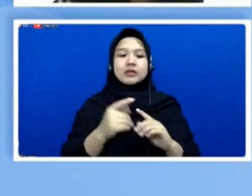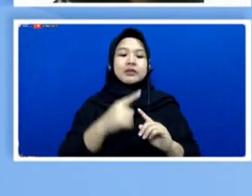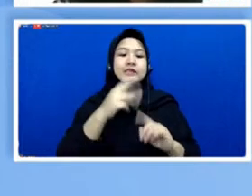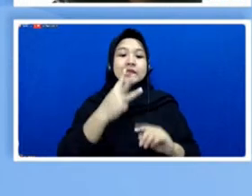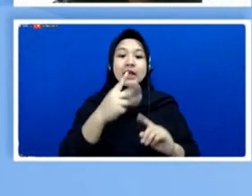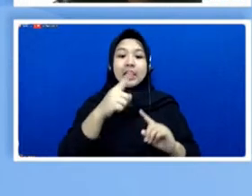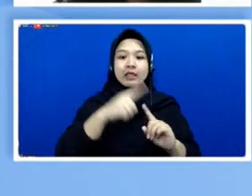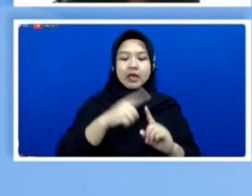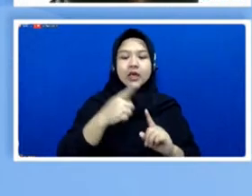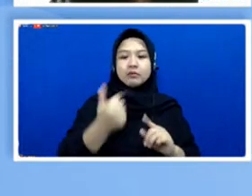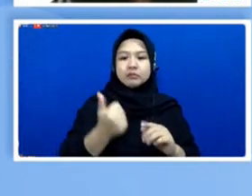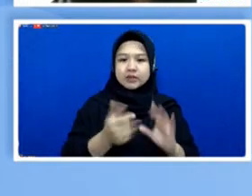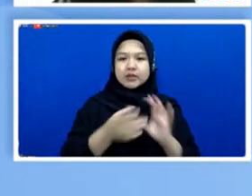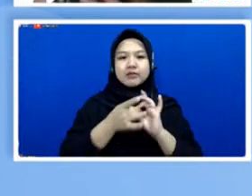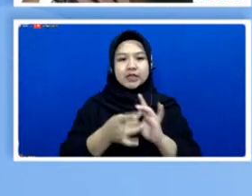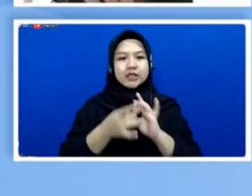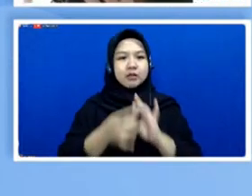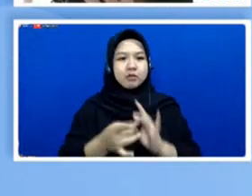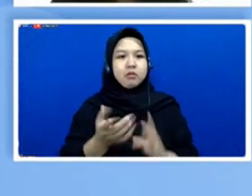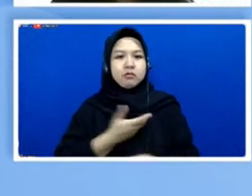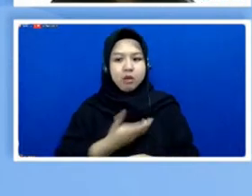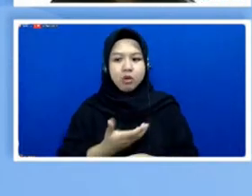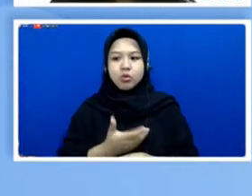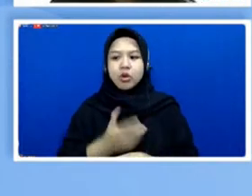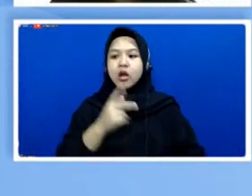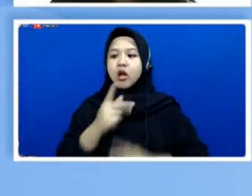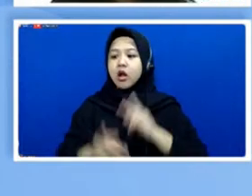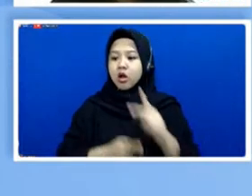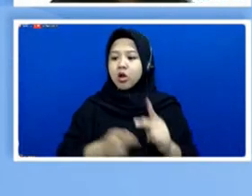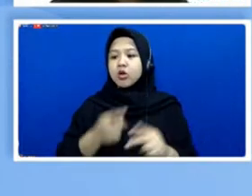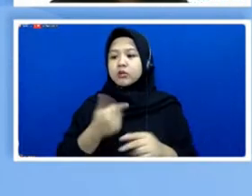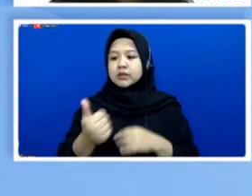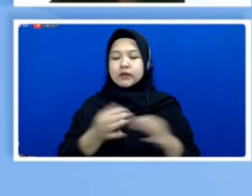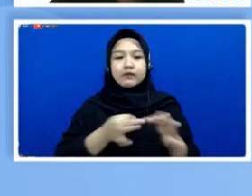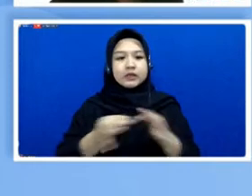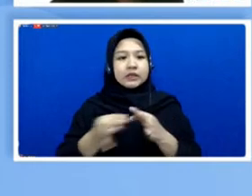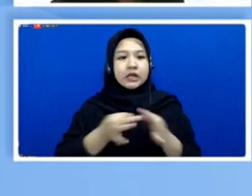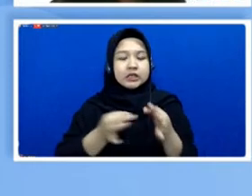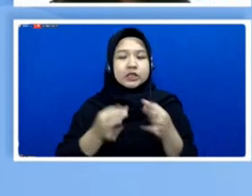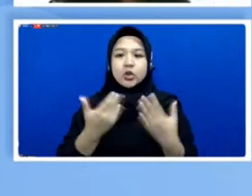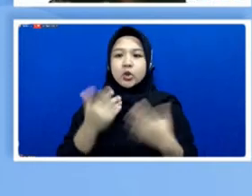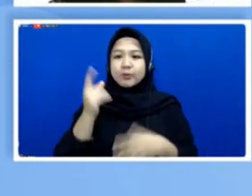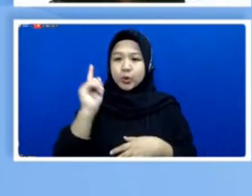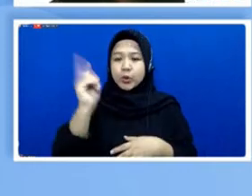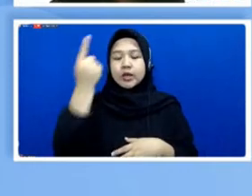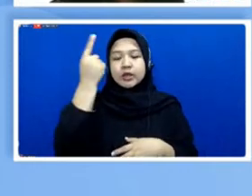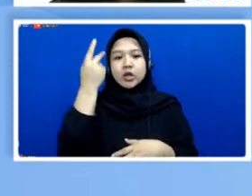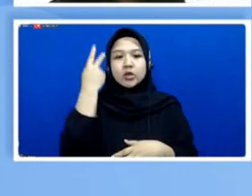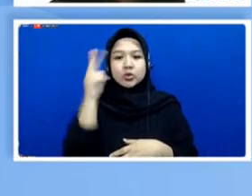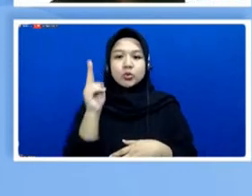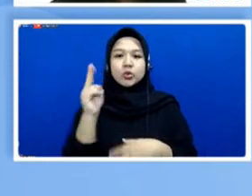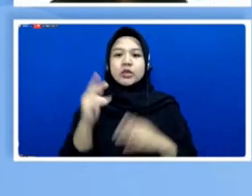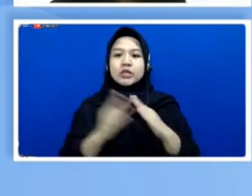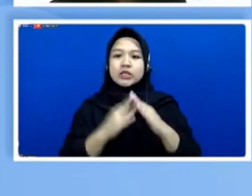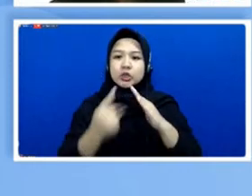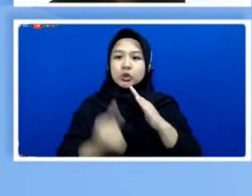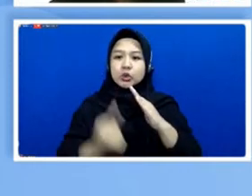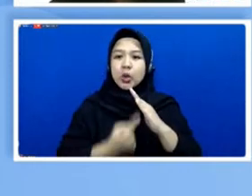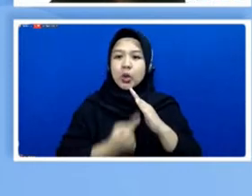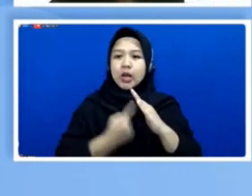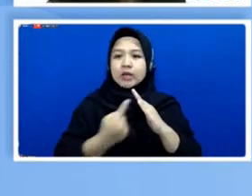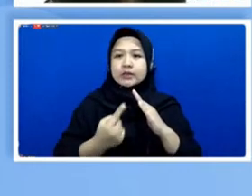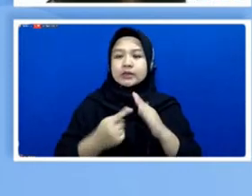juga akan lebih kooperatif. Apabila mereka bisa difasilitasi atau diprioritaskan untuk isolasi di fasilitas